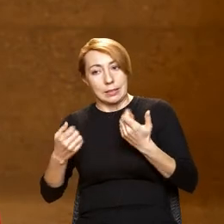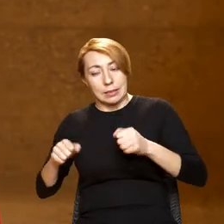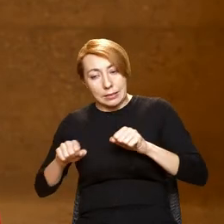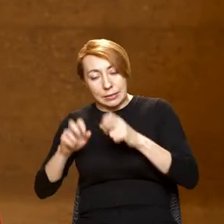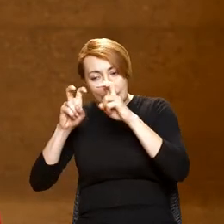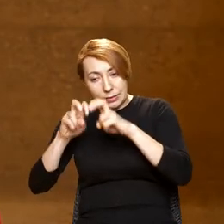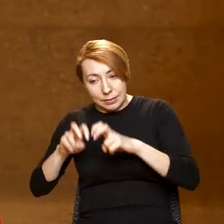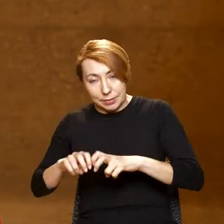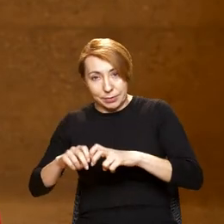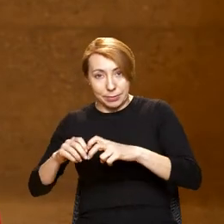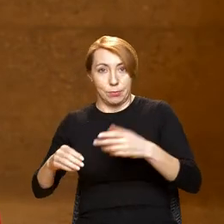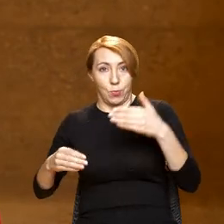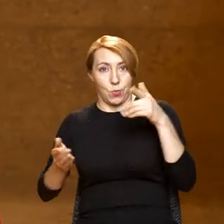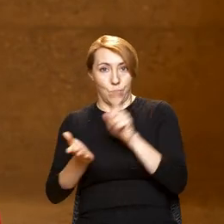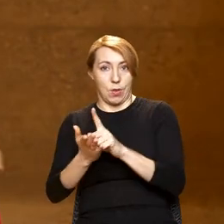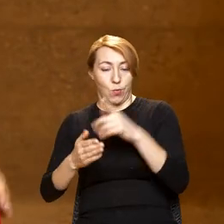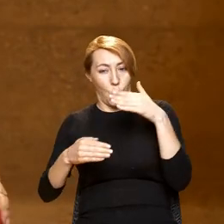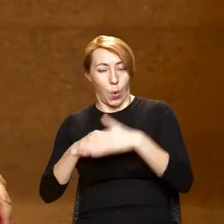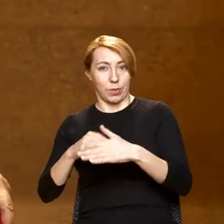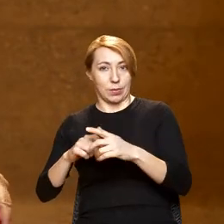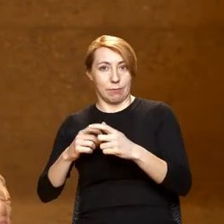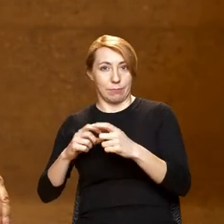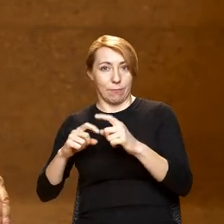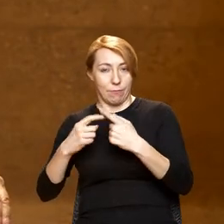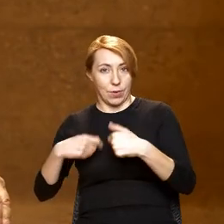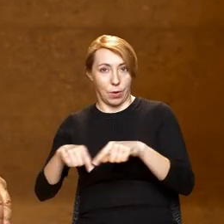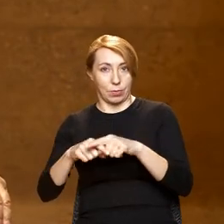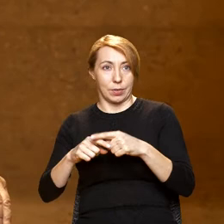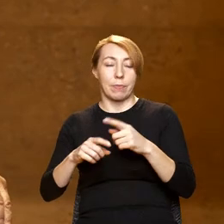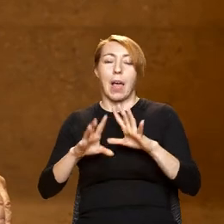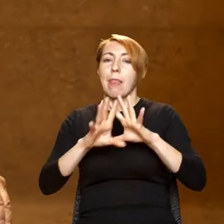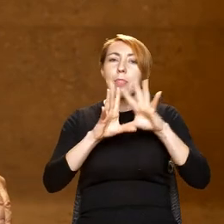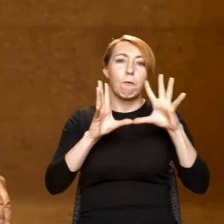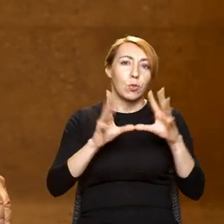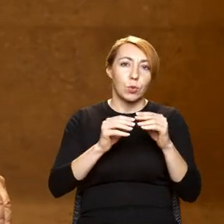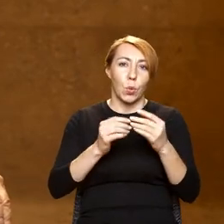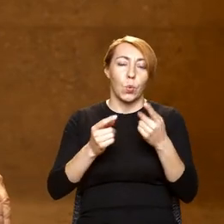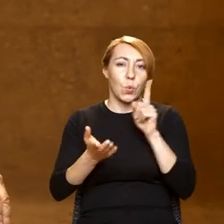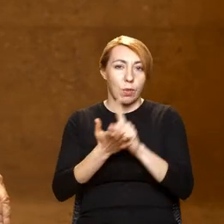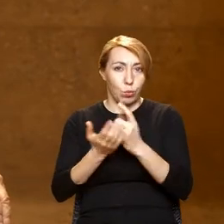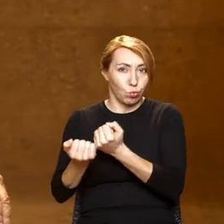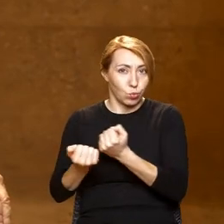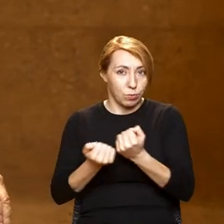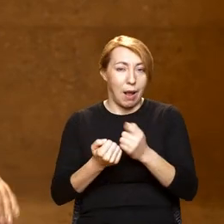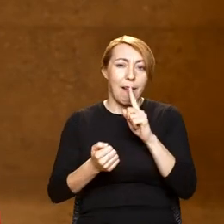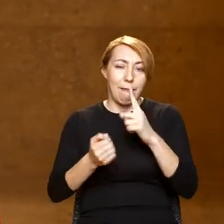mamy odtworzone te, znaczy zostały zachowane, no nie wszystkie, ale większość.